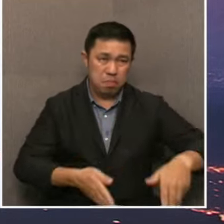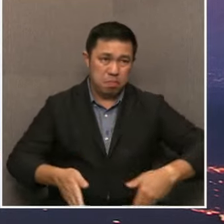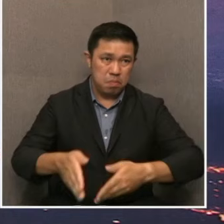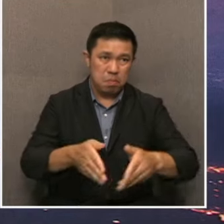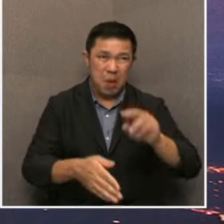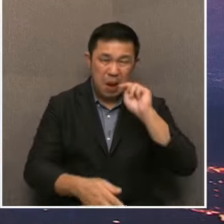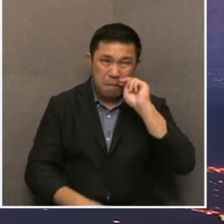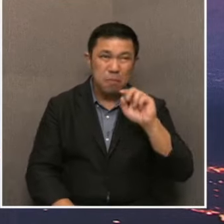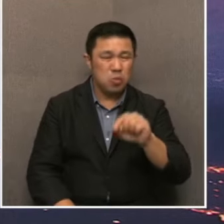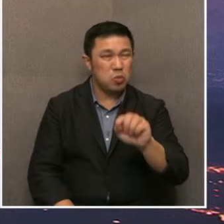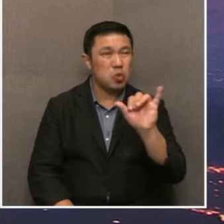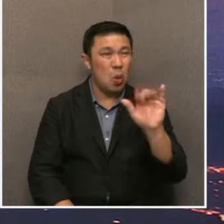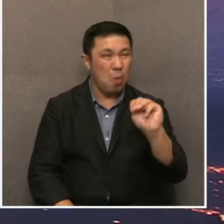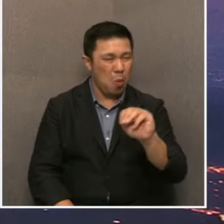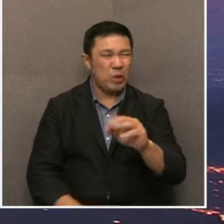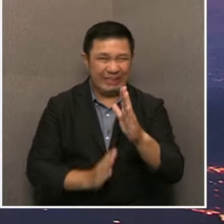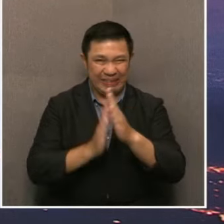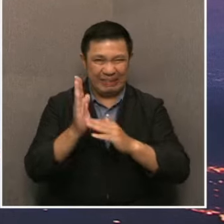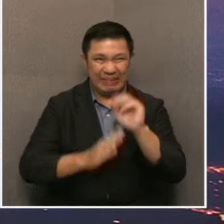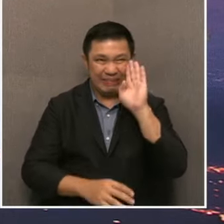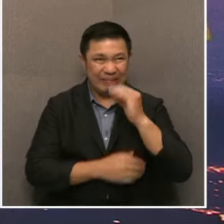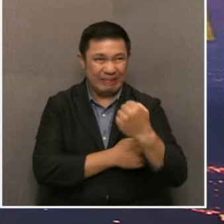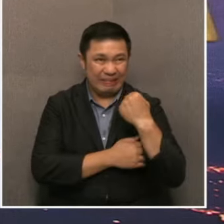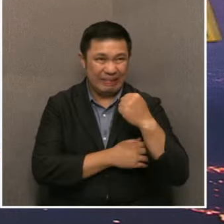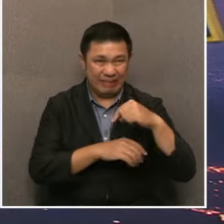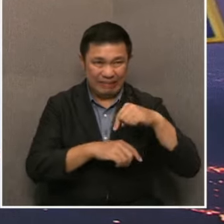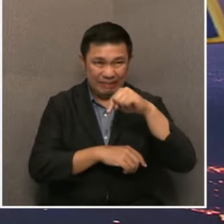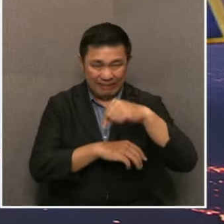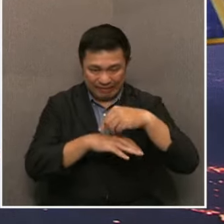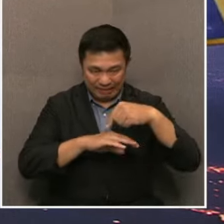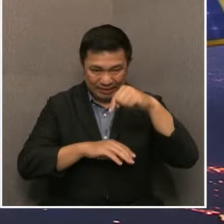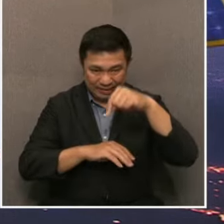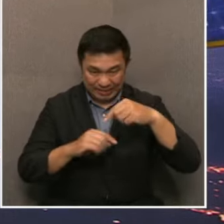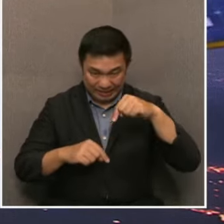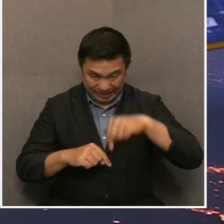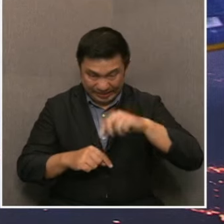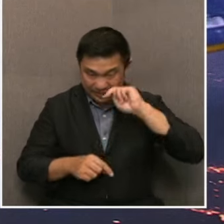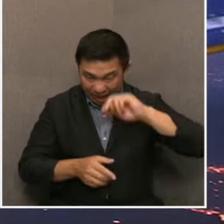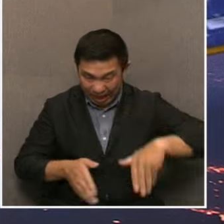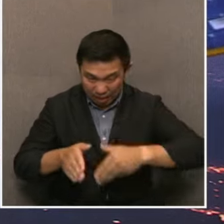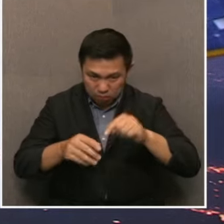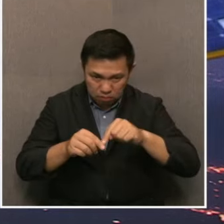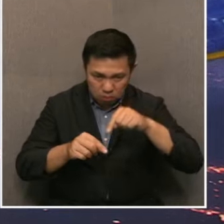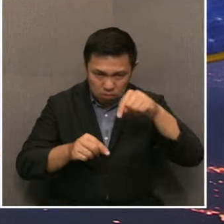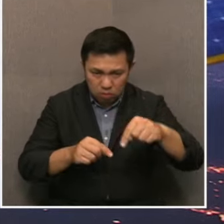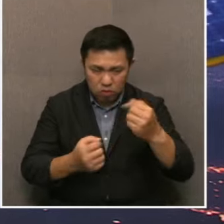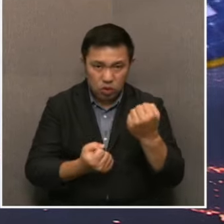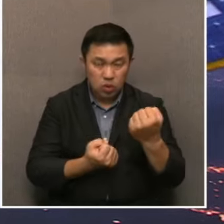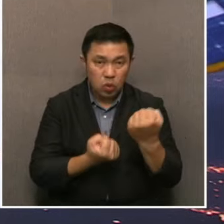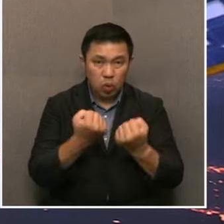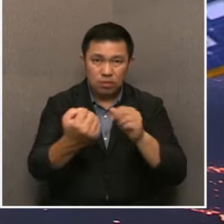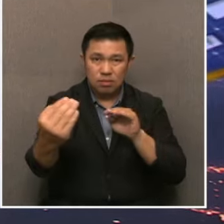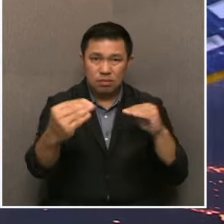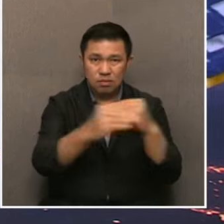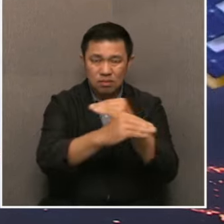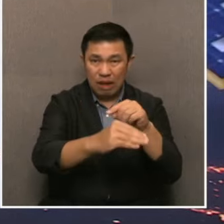นี้คงยังคงเป็นสีีขุ่นอยู่เลยแล้วบริเวณนี้เนี่ยจะเป็นถนนเรียบแม่น้ำนั่นเองนะครับปรากฏว่าน้ำยังคงอยู่